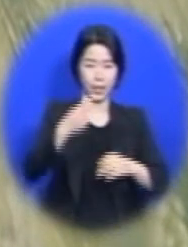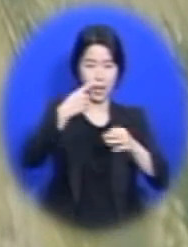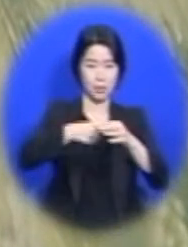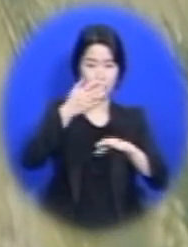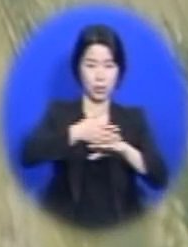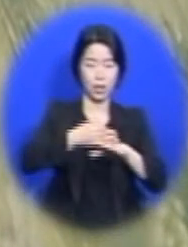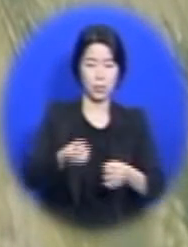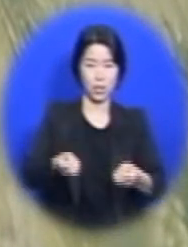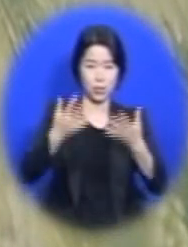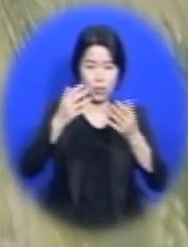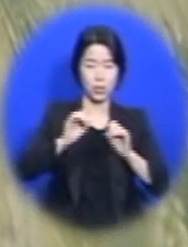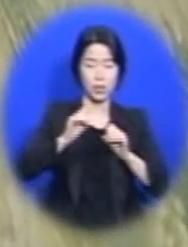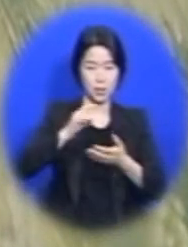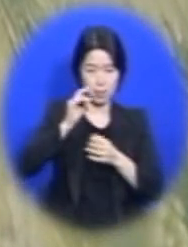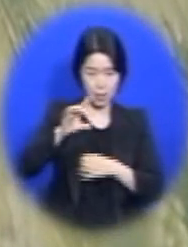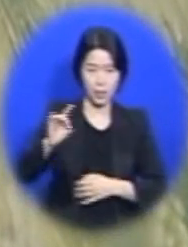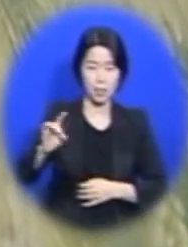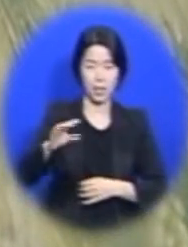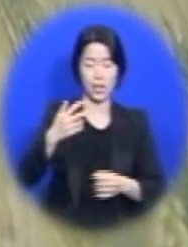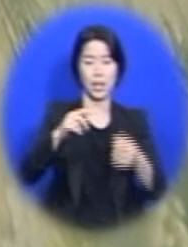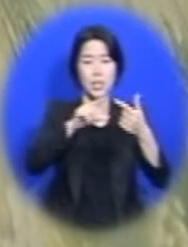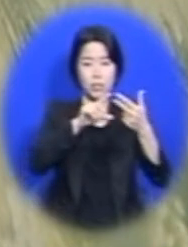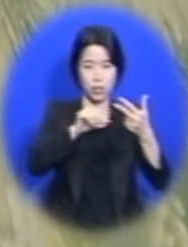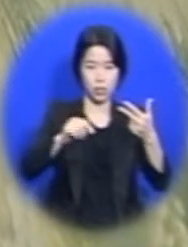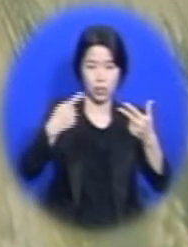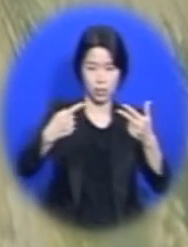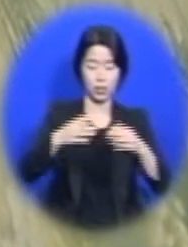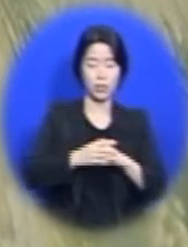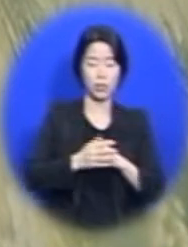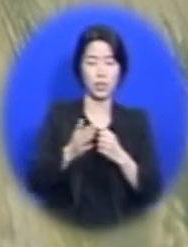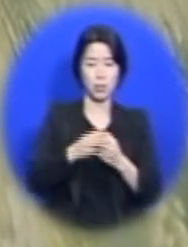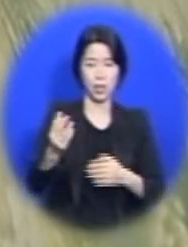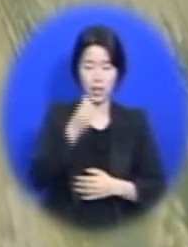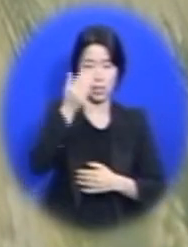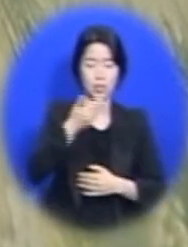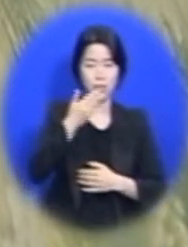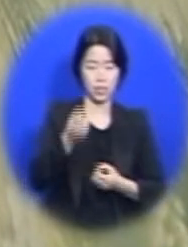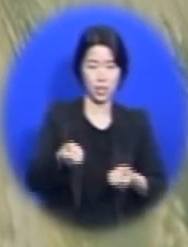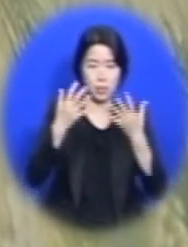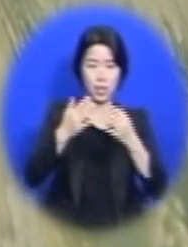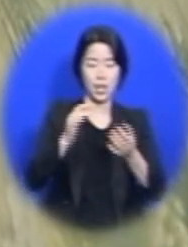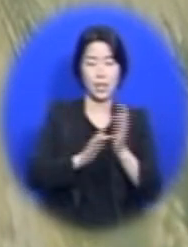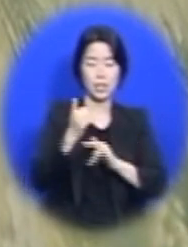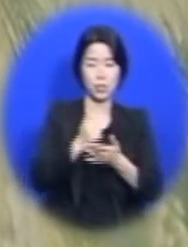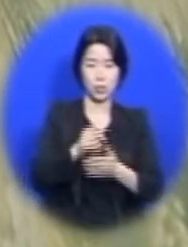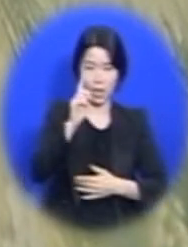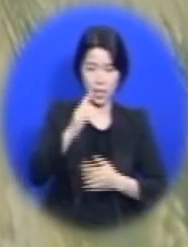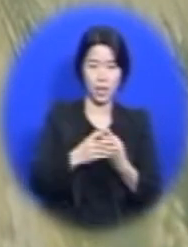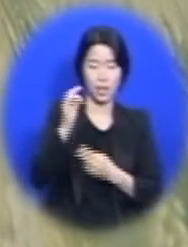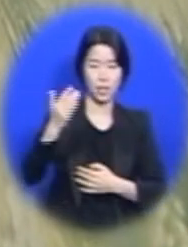맥주감사 주일마다 7월 첫 주일이라 성찬을 합니다. 성찬은 예수님과 온전히 하나가 되는 아주